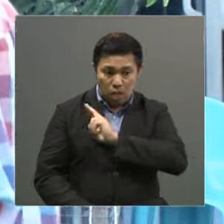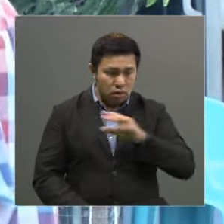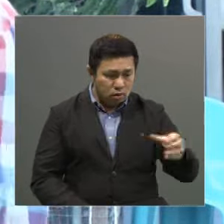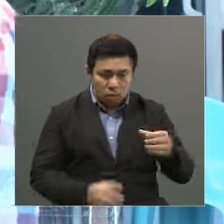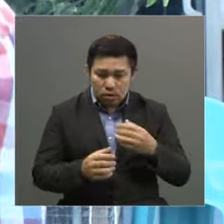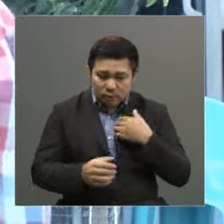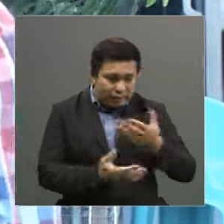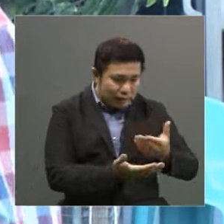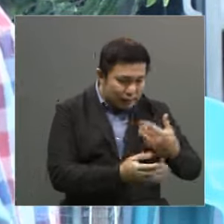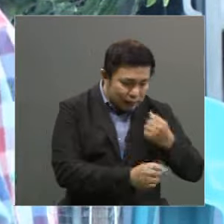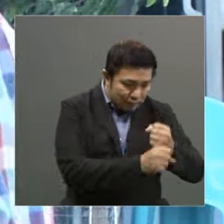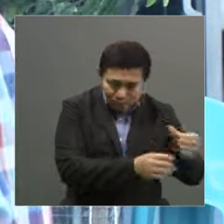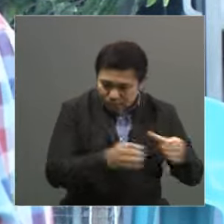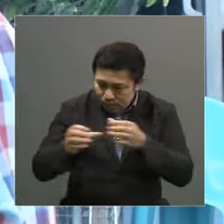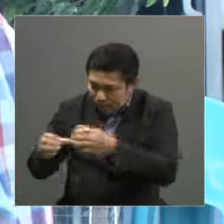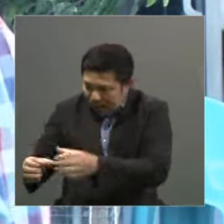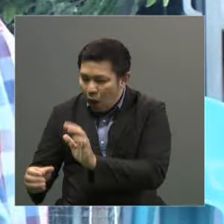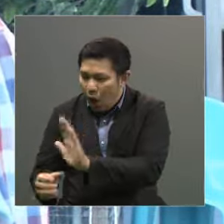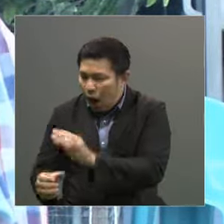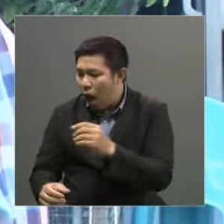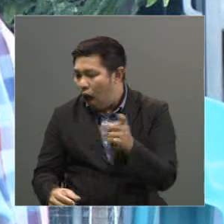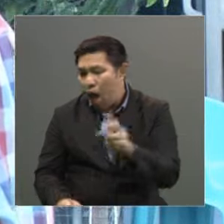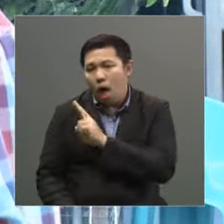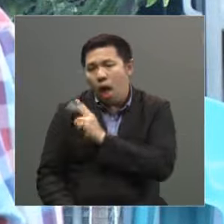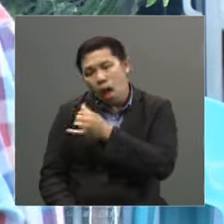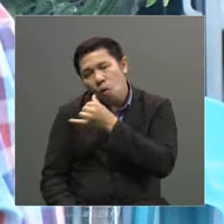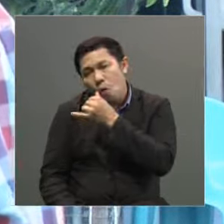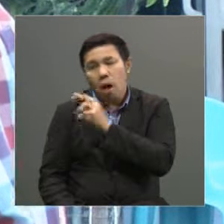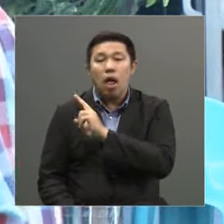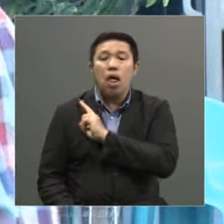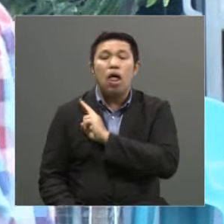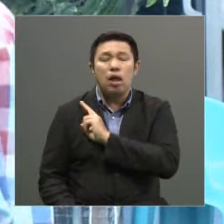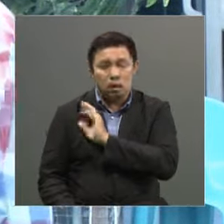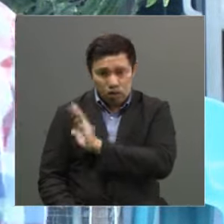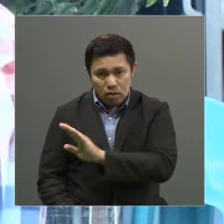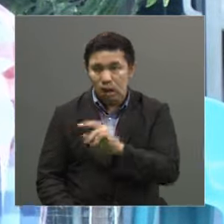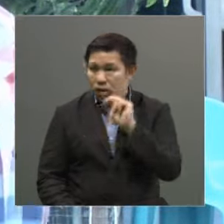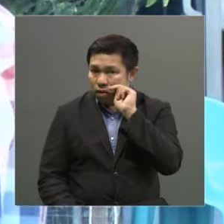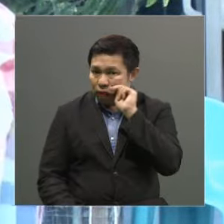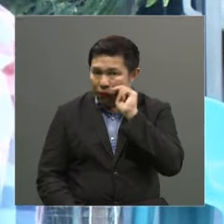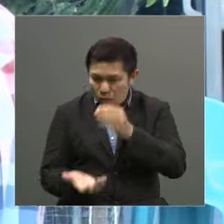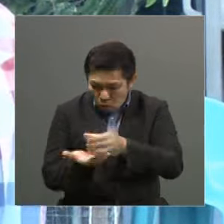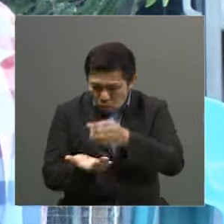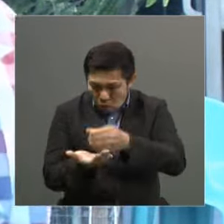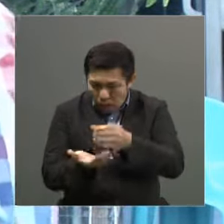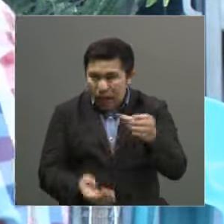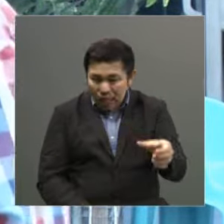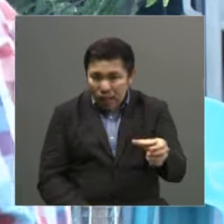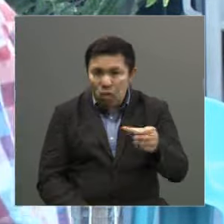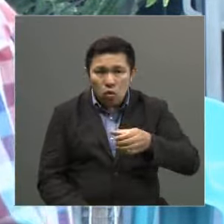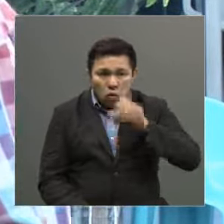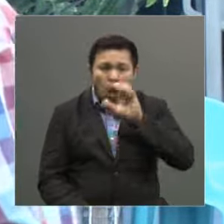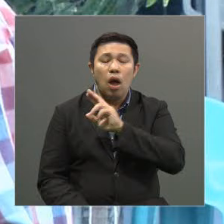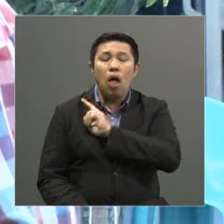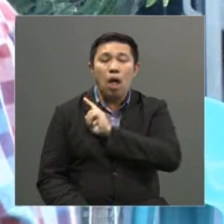าเราก็ตั้งเป็นกล่องแล้วก็ไว้ข้างๆปากเขาแล้วเดี๋ยวประทังเขาจะดูดเองแล้วน้ำต้องกอกใส่ขวดเล็กจิ๋วๆอ่ะนะคะเ